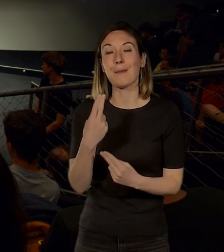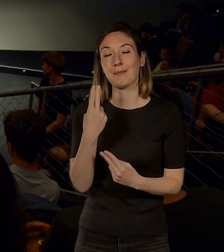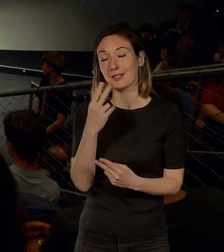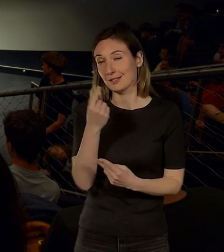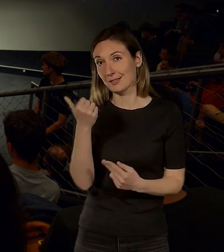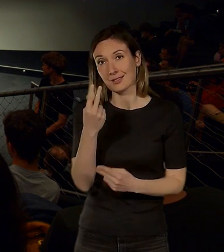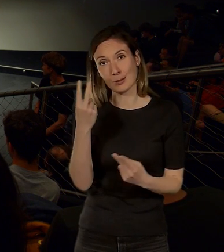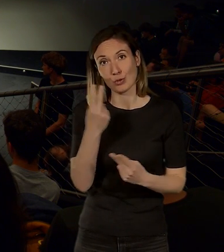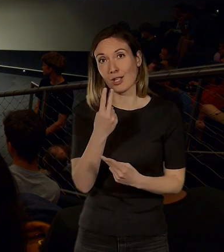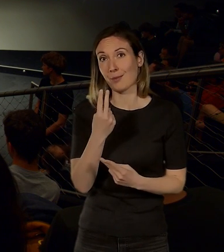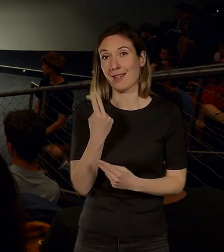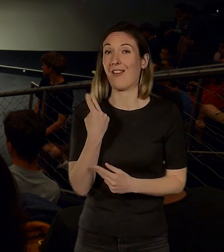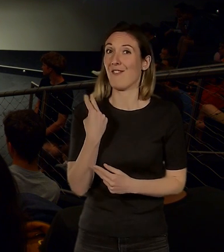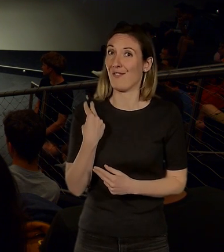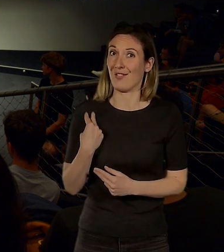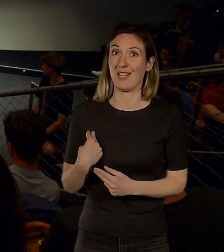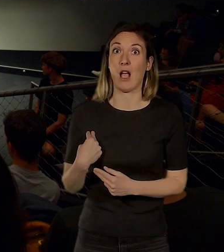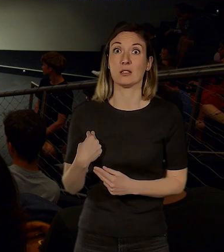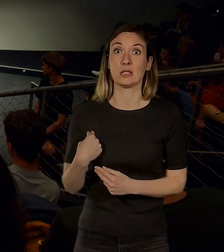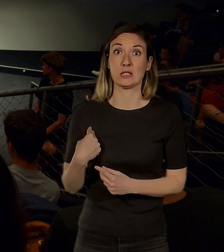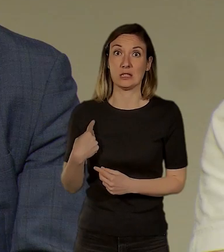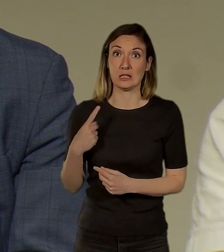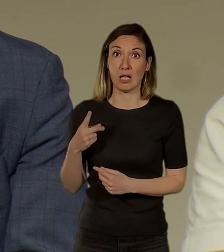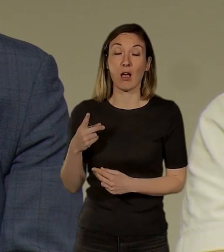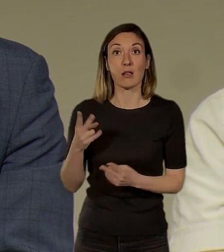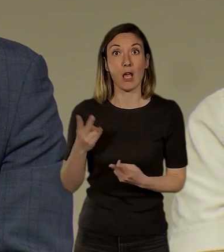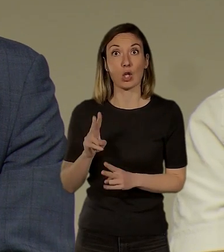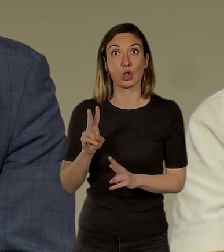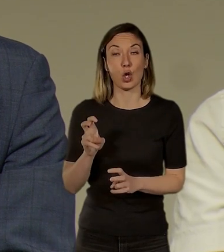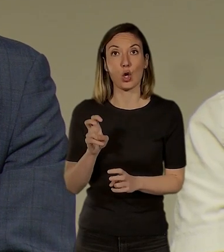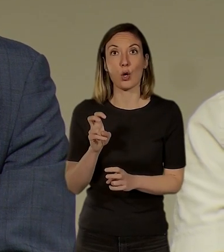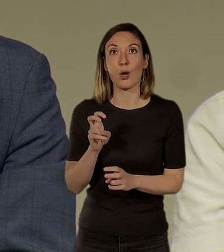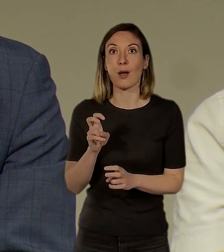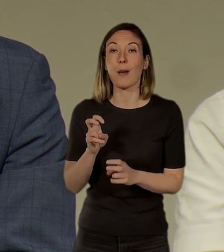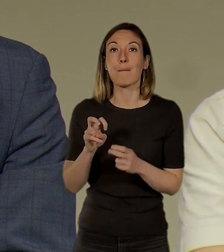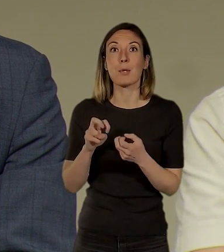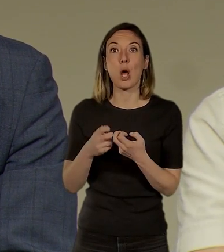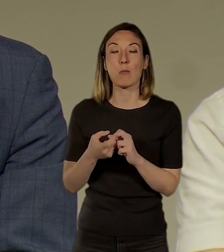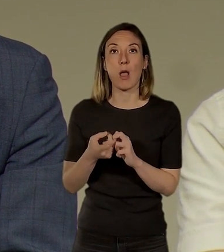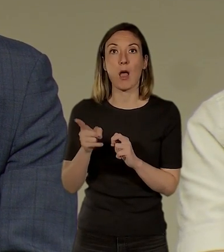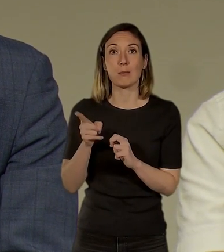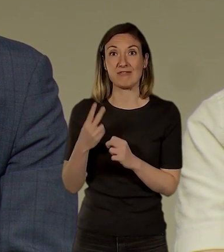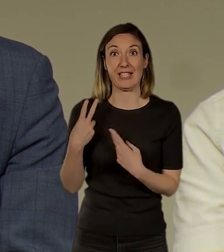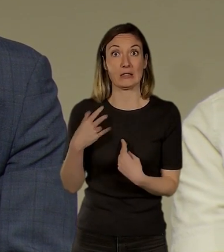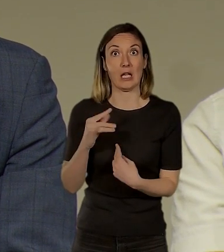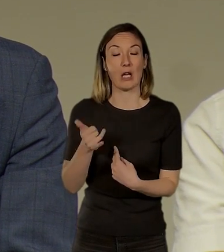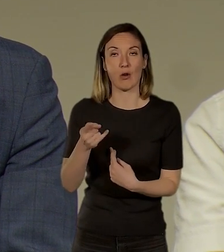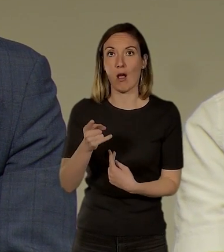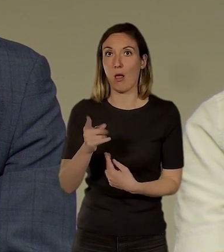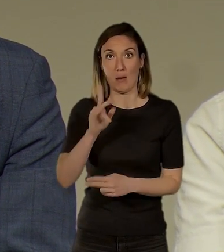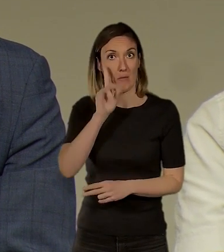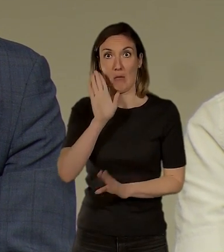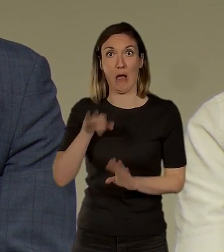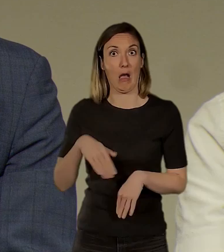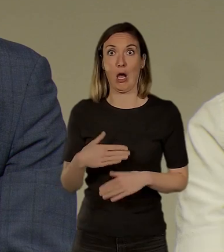ve skutečnosti tvoří jako menší problém z toho balíku problémů, které tady jsou. Největší